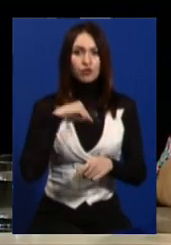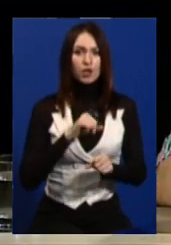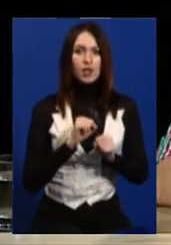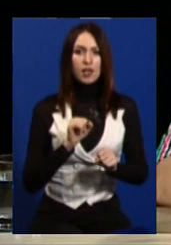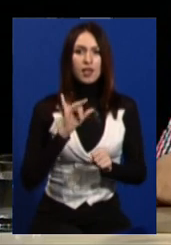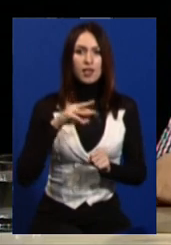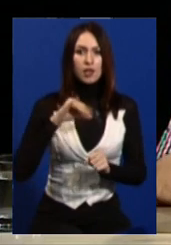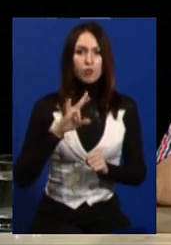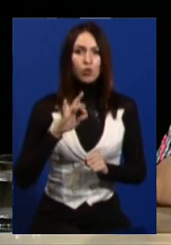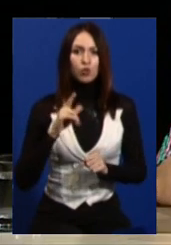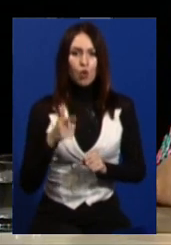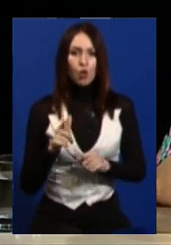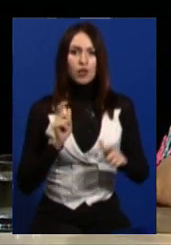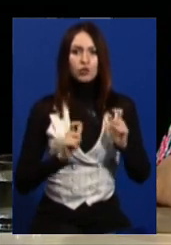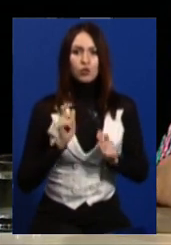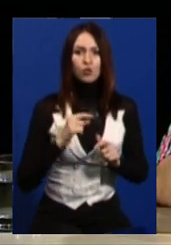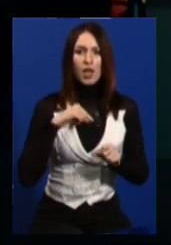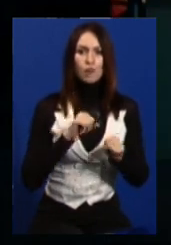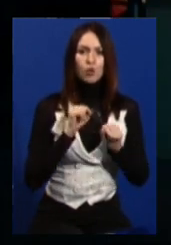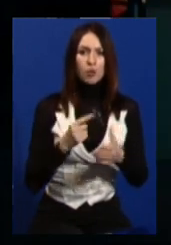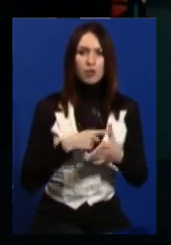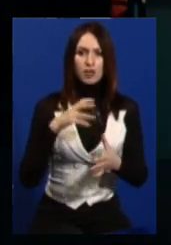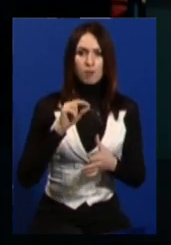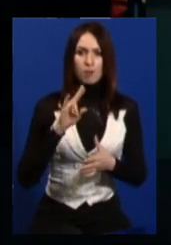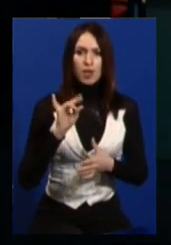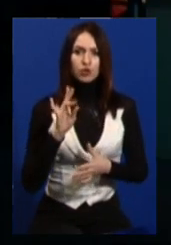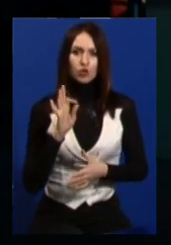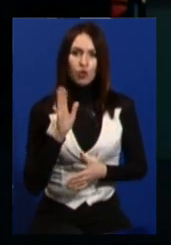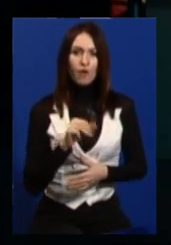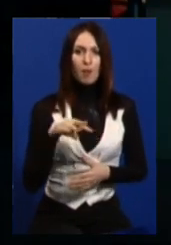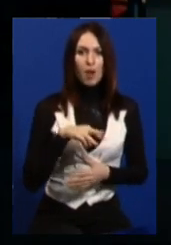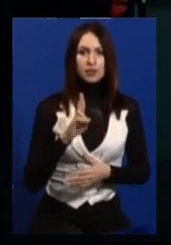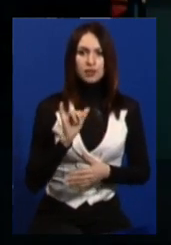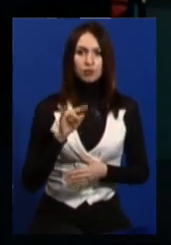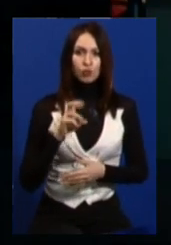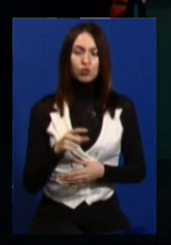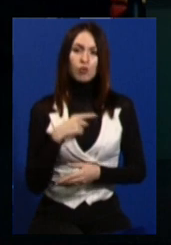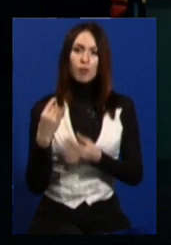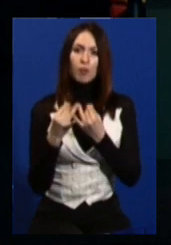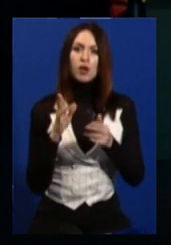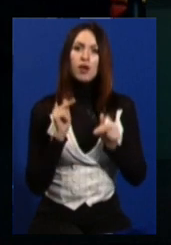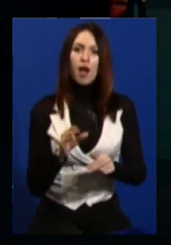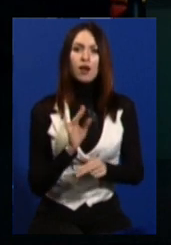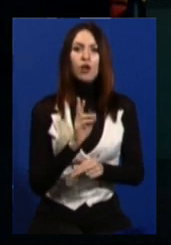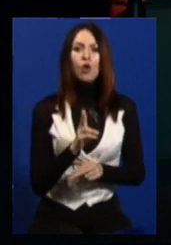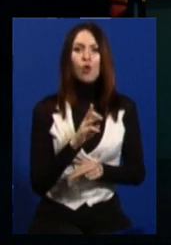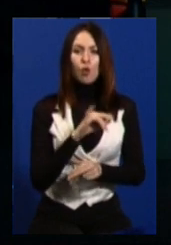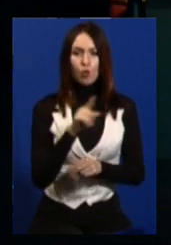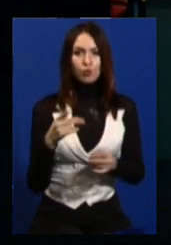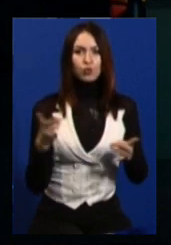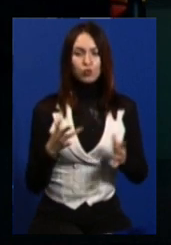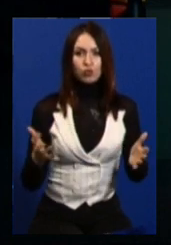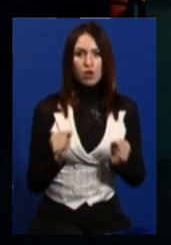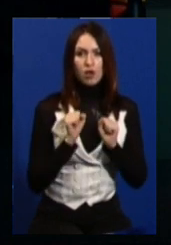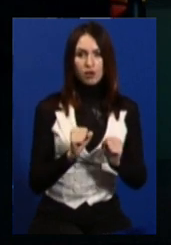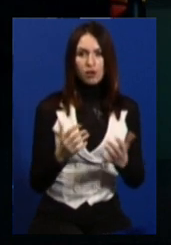співробітник Інституту імунології і мікробіології імені Мечникова Максим Кучма. Ми говорили про те, як і кому в першу чергу варто берегтися